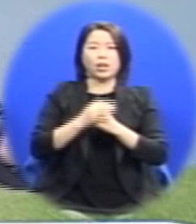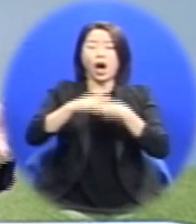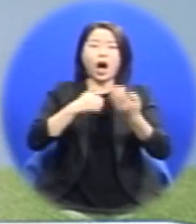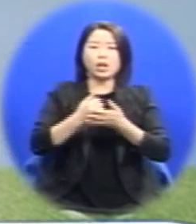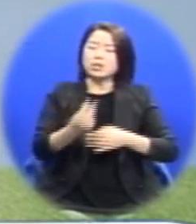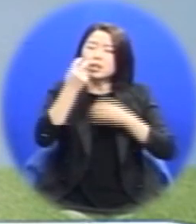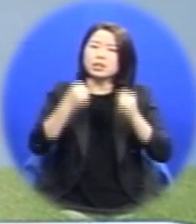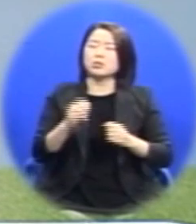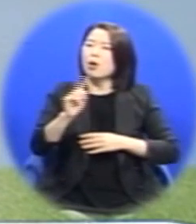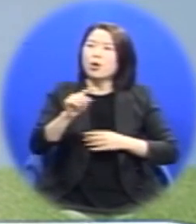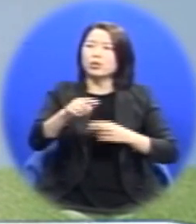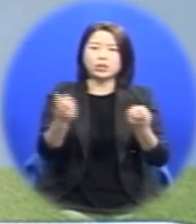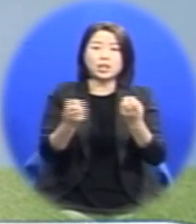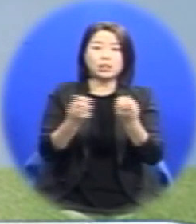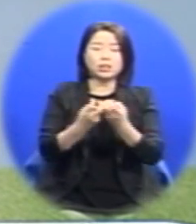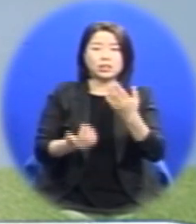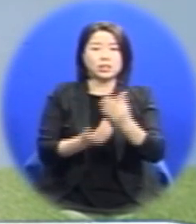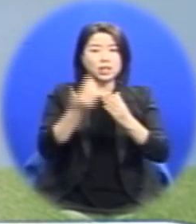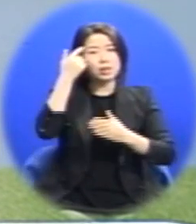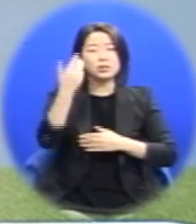하나님이 살아계시면 어떻게 이런 일이 있을 수 있냐?